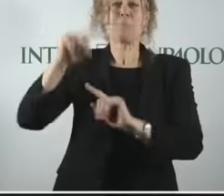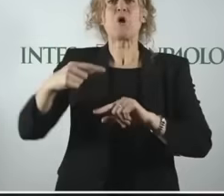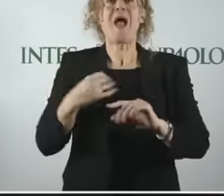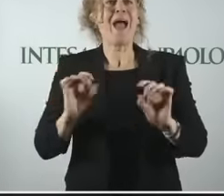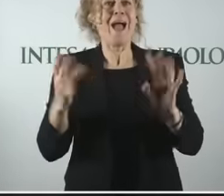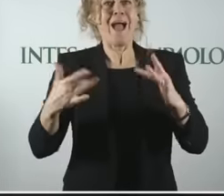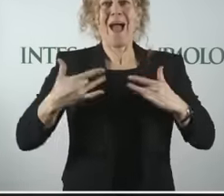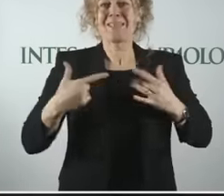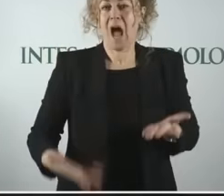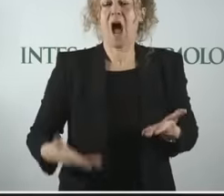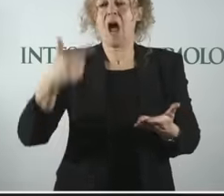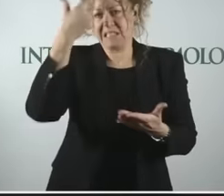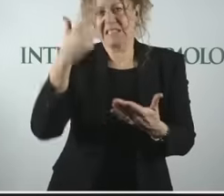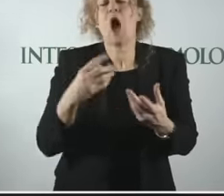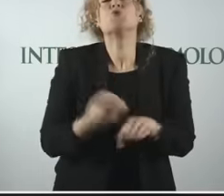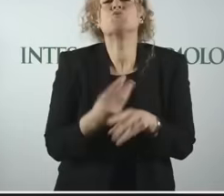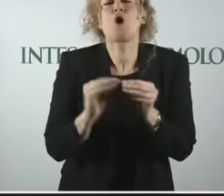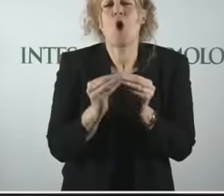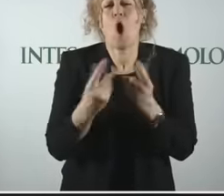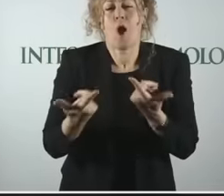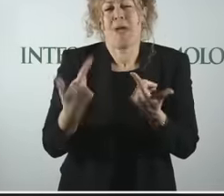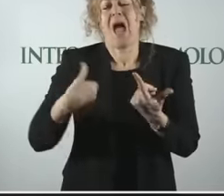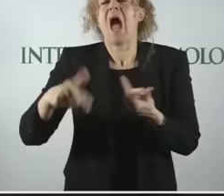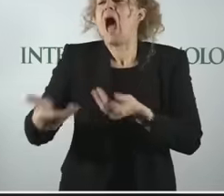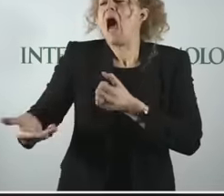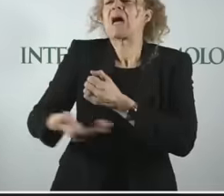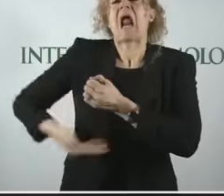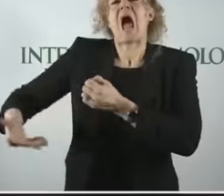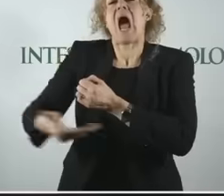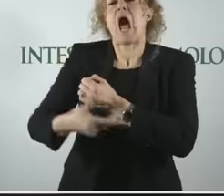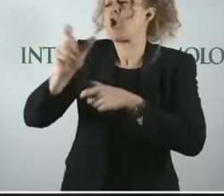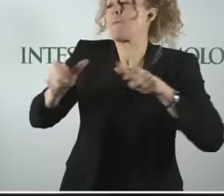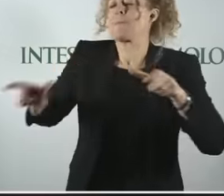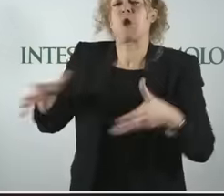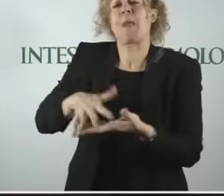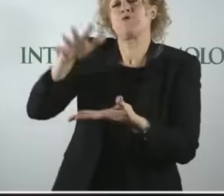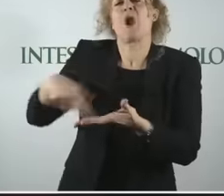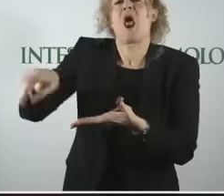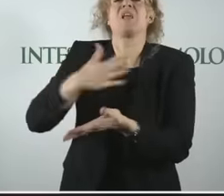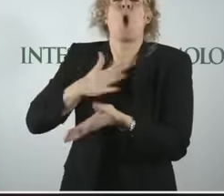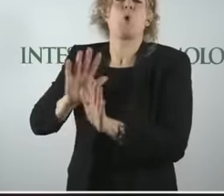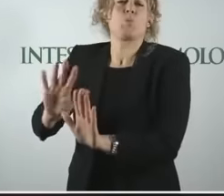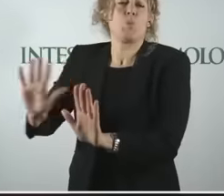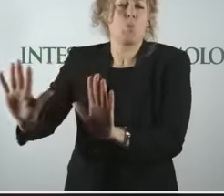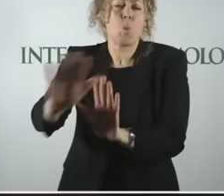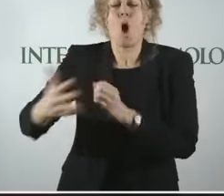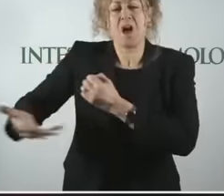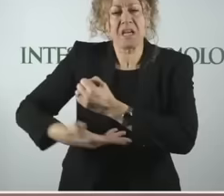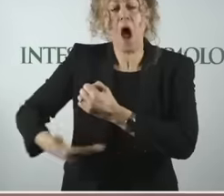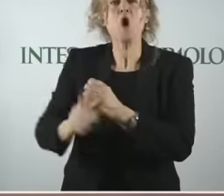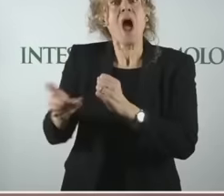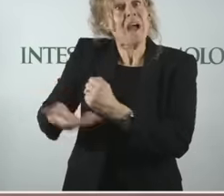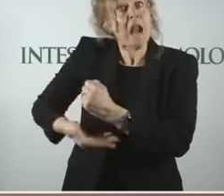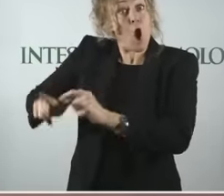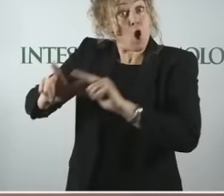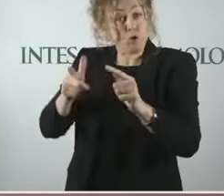ha il suo grano maggior parte della gente son contadini e se lo coltivano senò ti se sei un cittadino